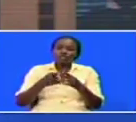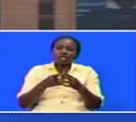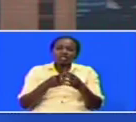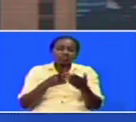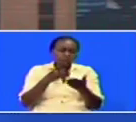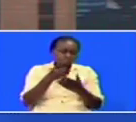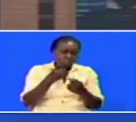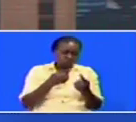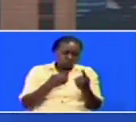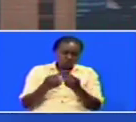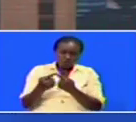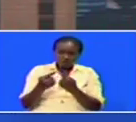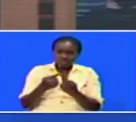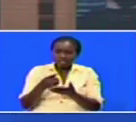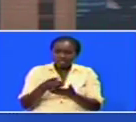kuzungumzia lile